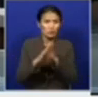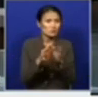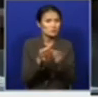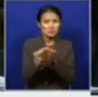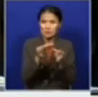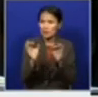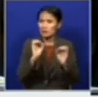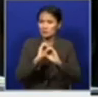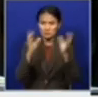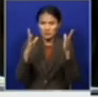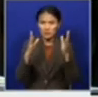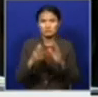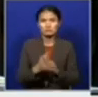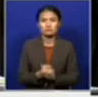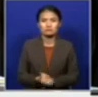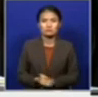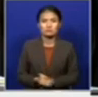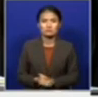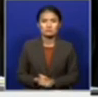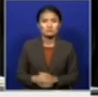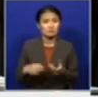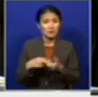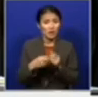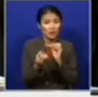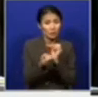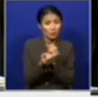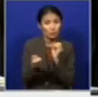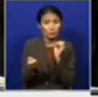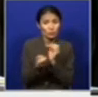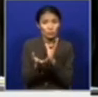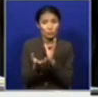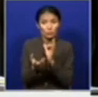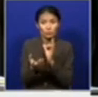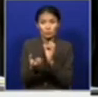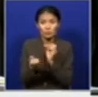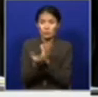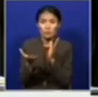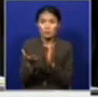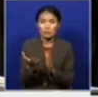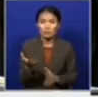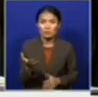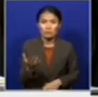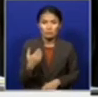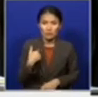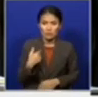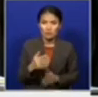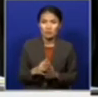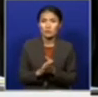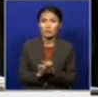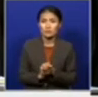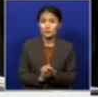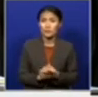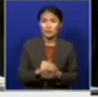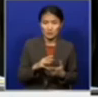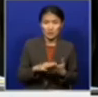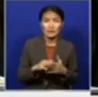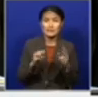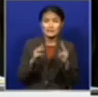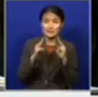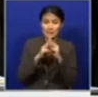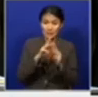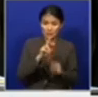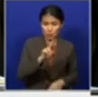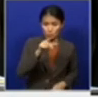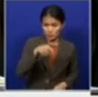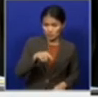จะเจอประเด็นการตรวจสอบย้อนกลับหรือ traceability ซึ่งในประเด็นนี้ค่ะหน่วยงานภาครัฐรัฐบาลเองก็ยังไม่สามารถที่จะให้